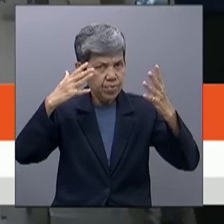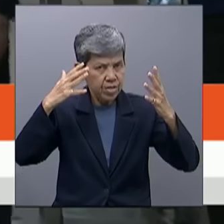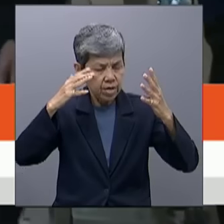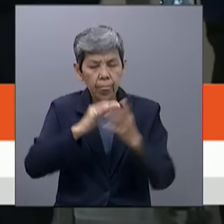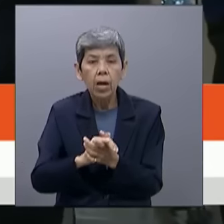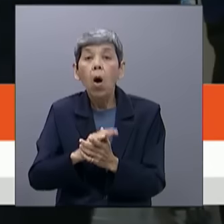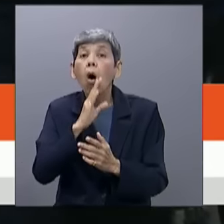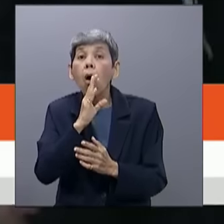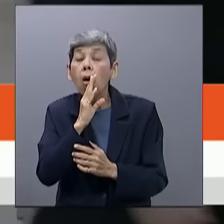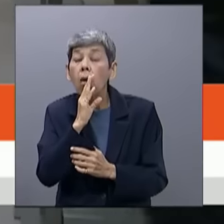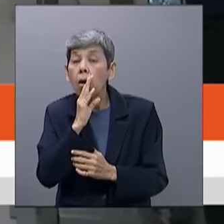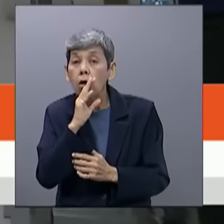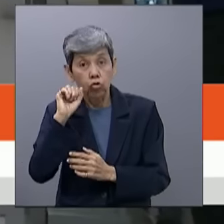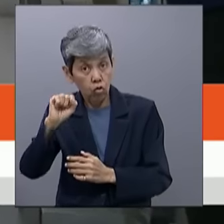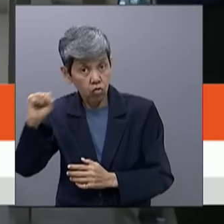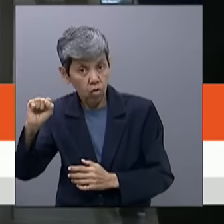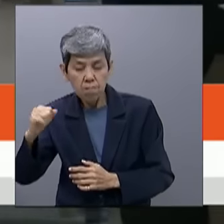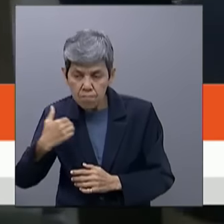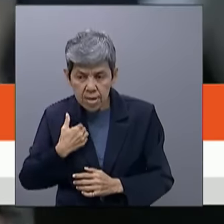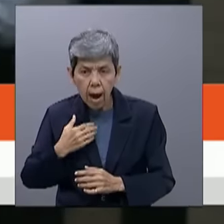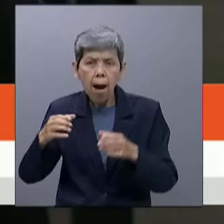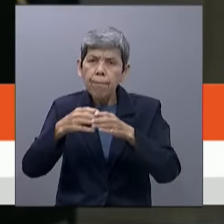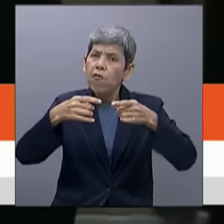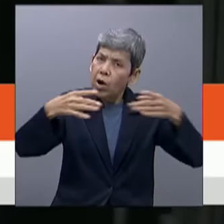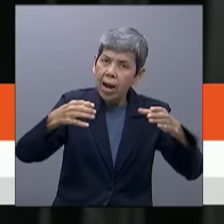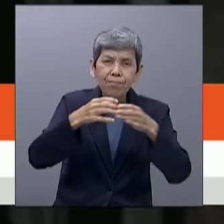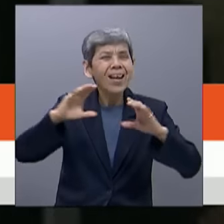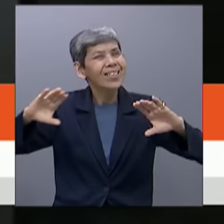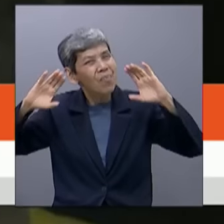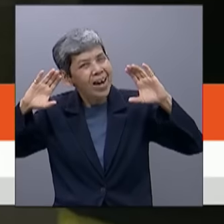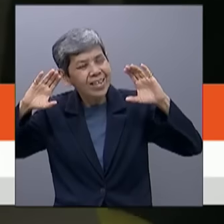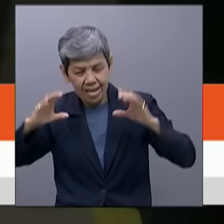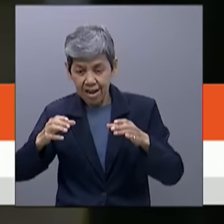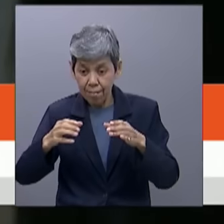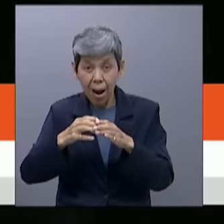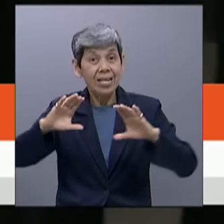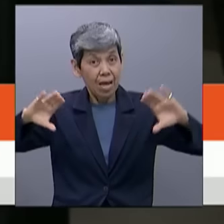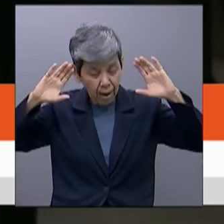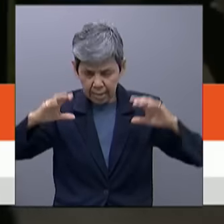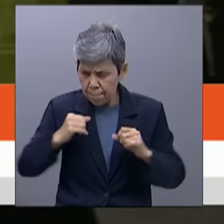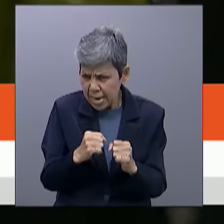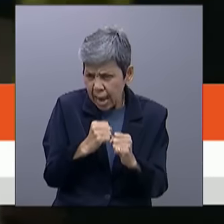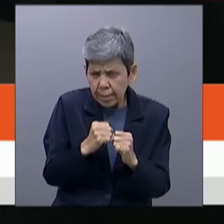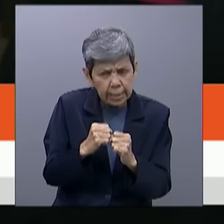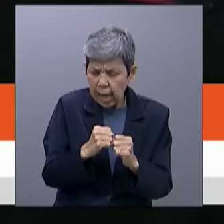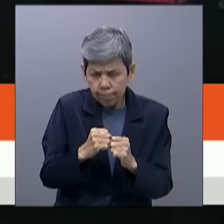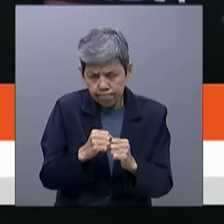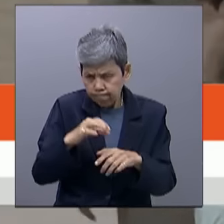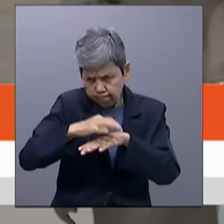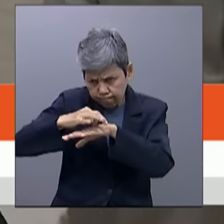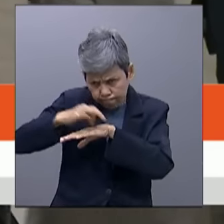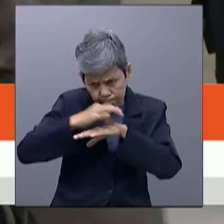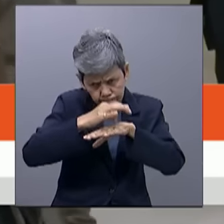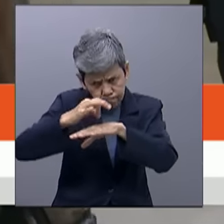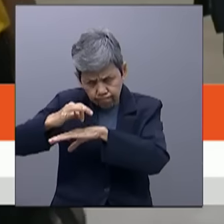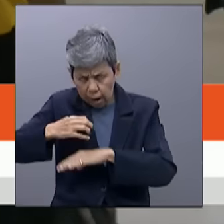แต่ถ้าเป็นสส.นี่เขามีฝ่ายค้านฝ่ายรัฐบาลคนเป็นฝ่ายรัฐบาลเขาพยายามจะกินรวบในตำแหน่งต่างๆให้